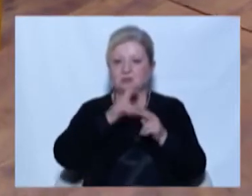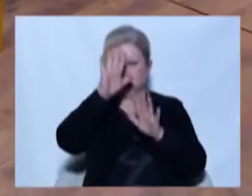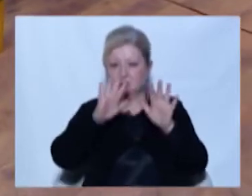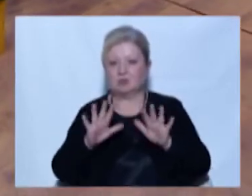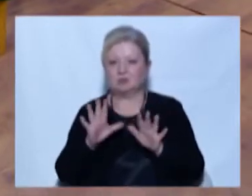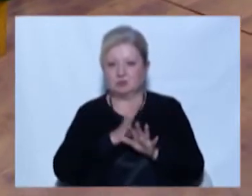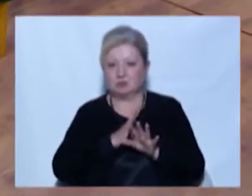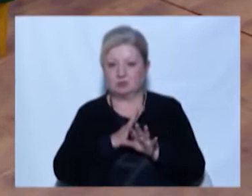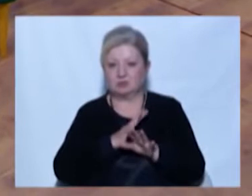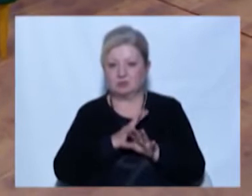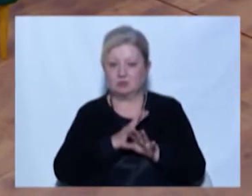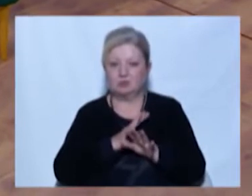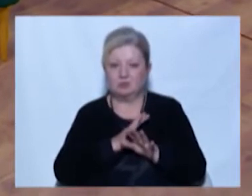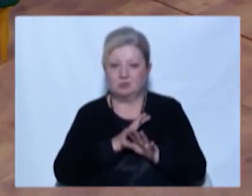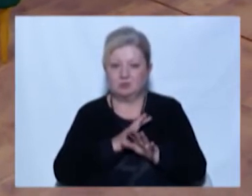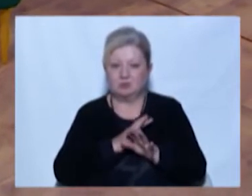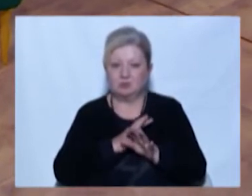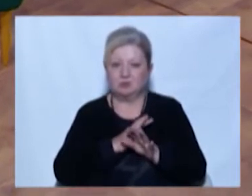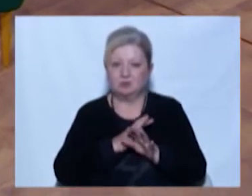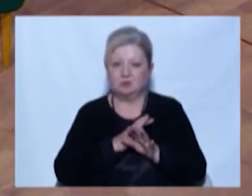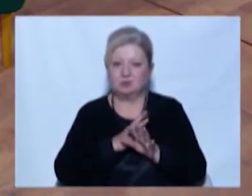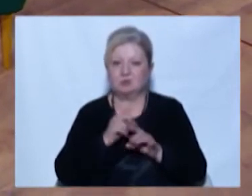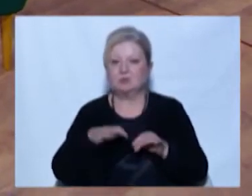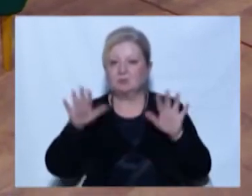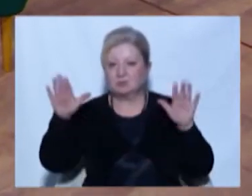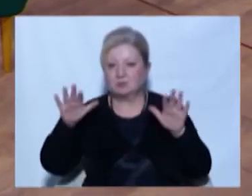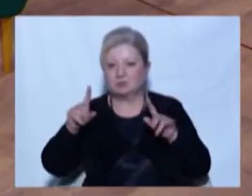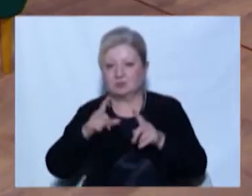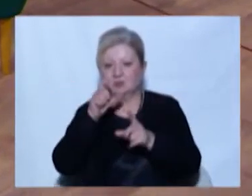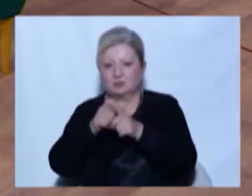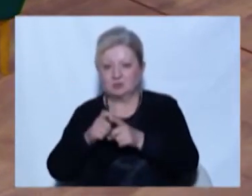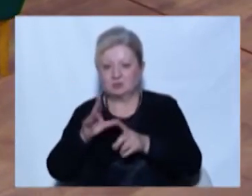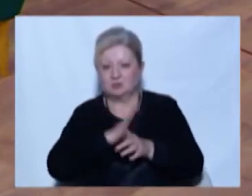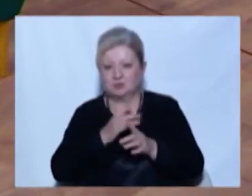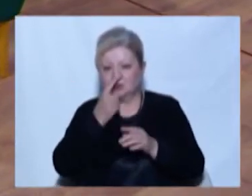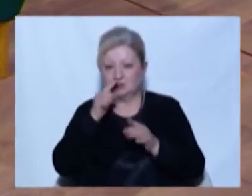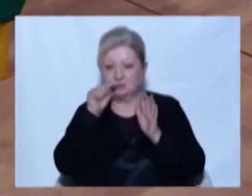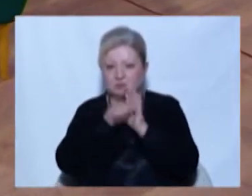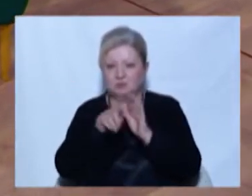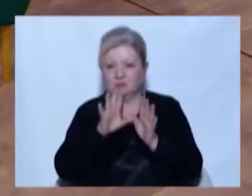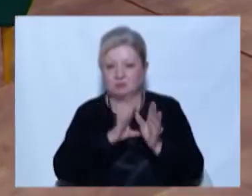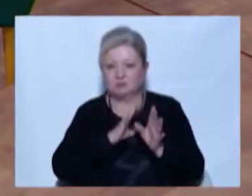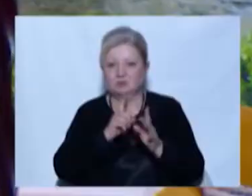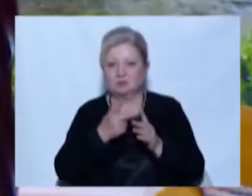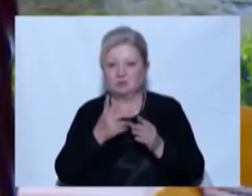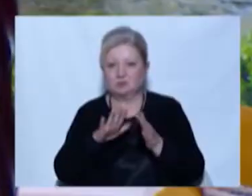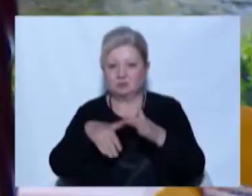შემდეგ გახდა ისეთი ფრთიანი გამოთქმა რომელიც უშუალოდ აღნიშნავდა კიდეც